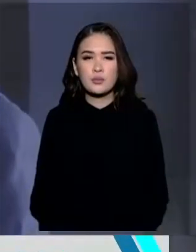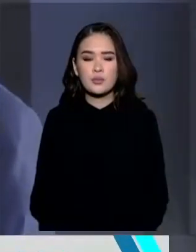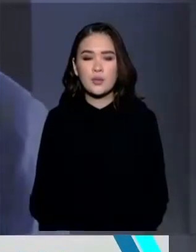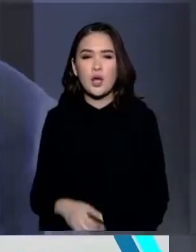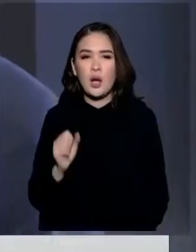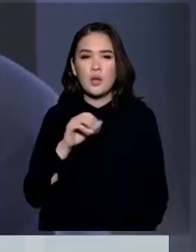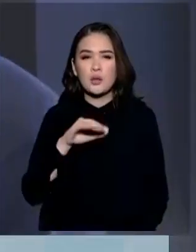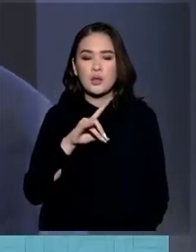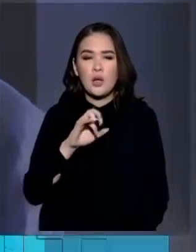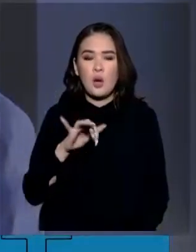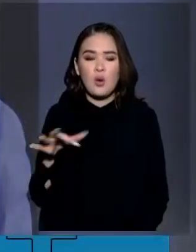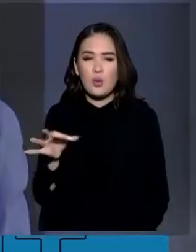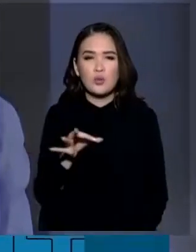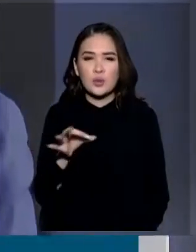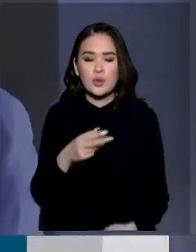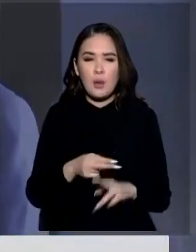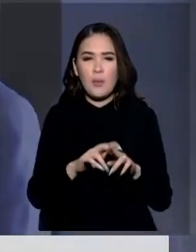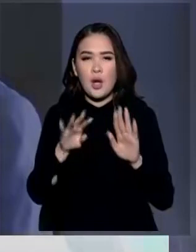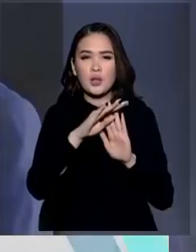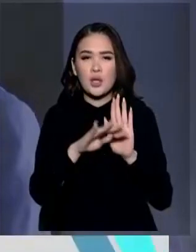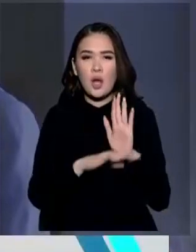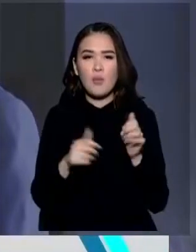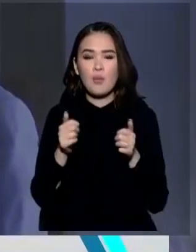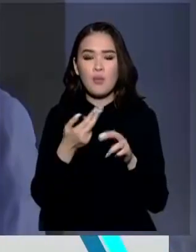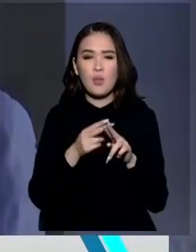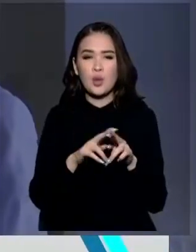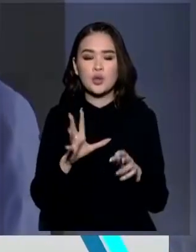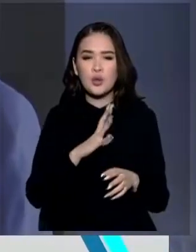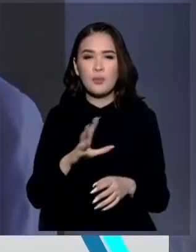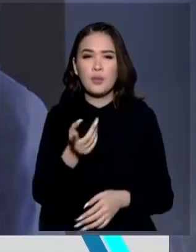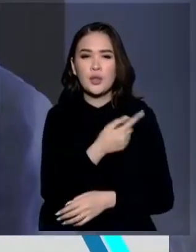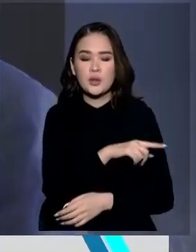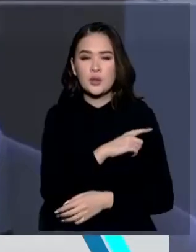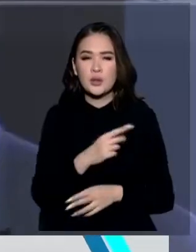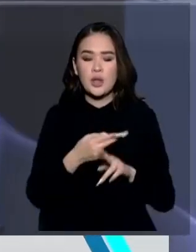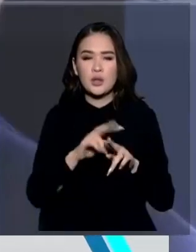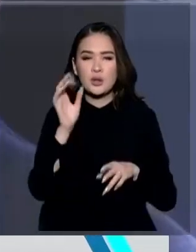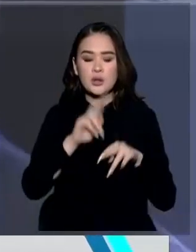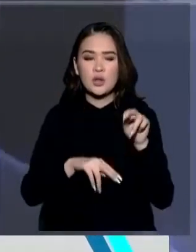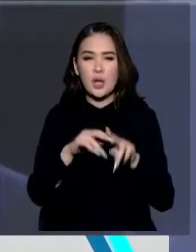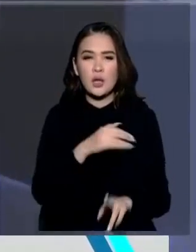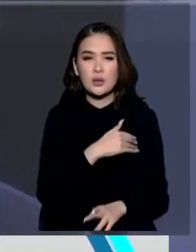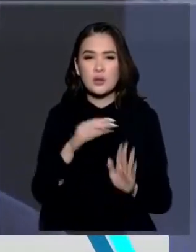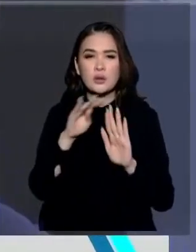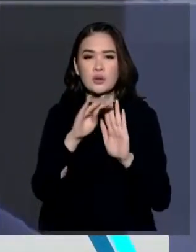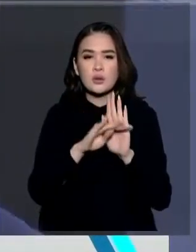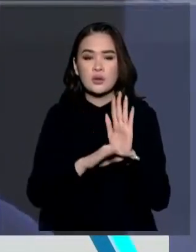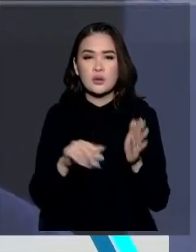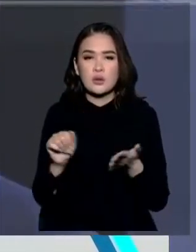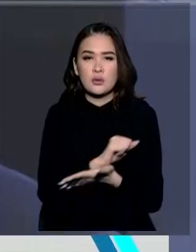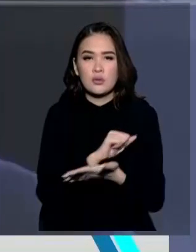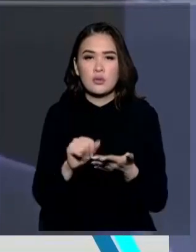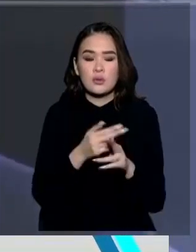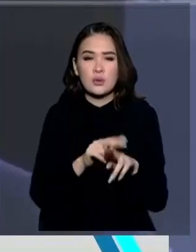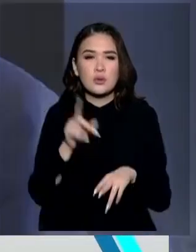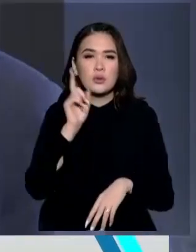Атырау облысымызда осы бағдарлама бойынша 18 медициналық объект салынған деп жатыр. Жобалау сметалық құжаттамалар барлығы